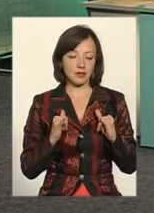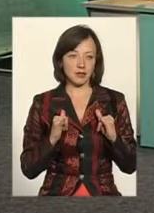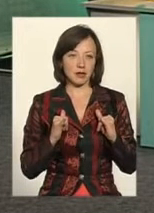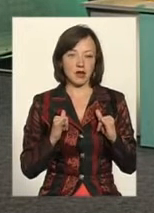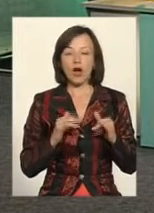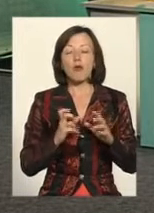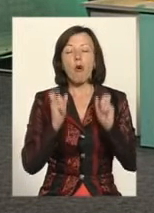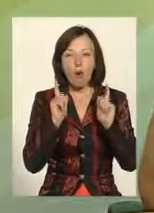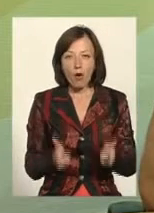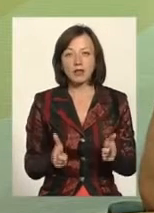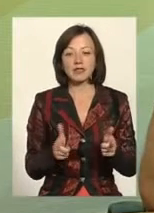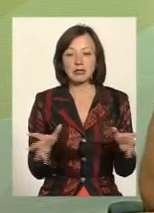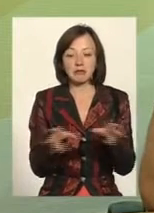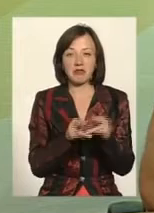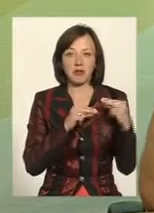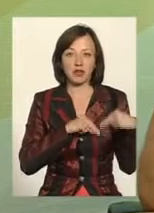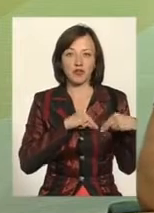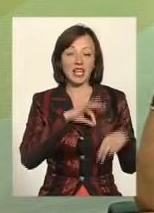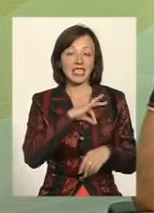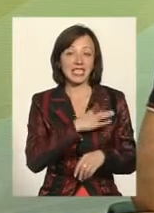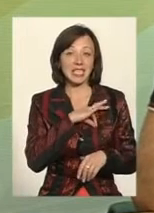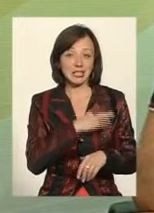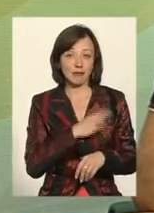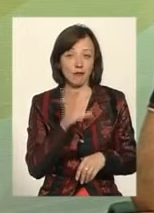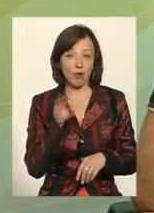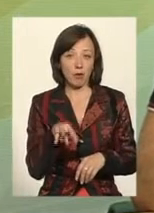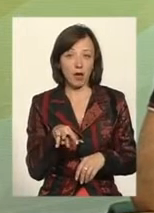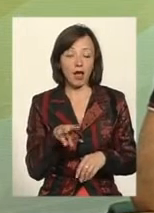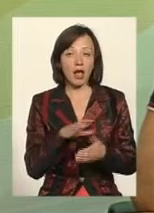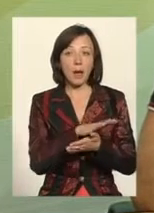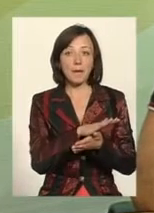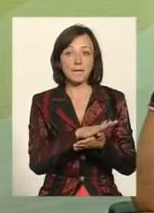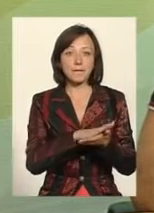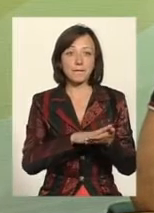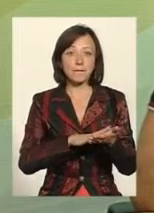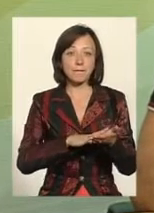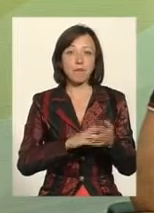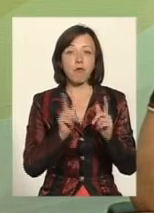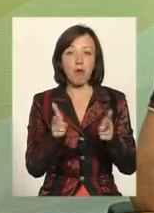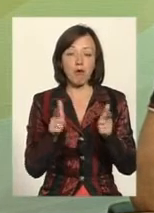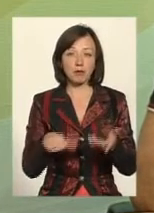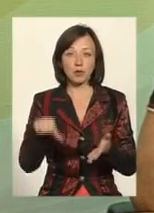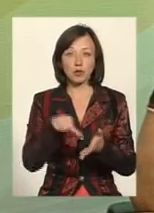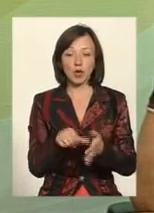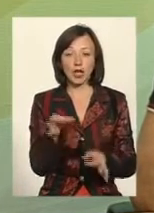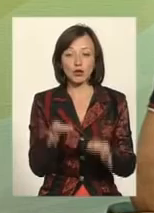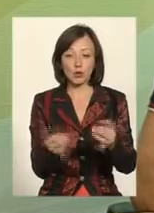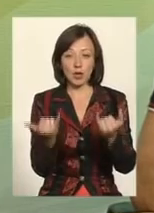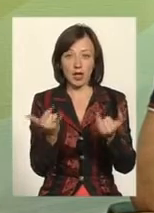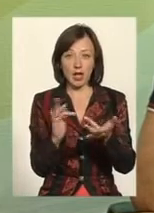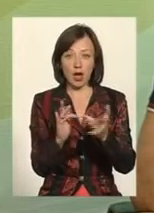сотрудничати зі слідством, так? І погодився присутствувати на суді в системі